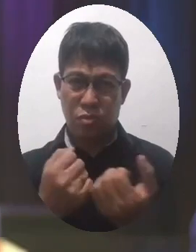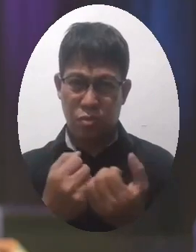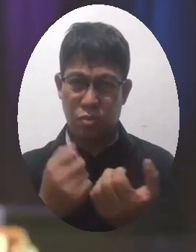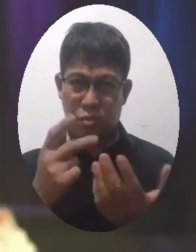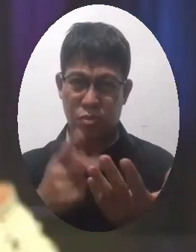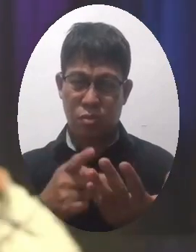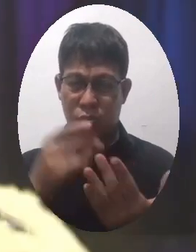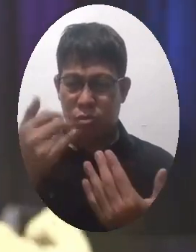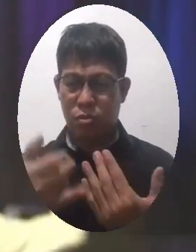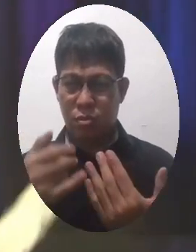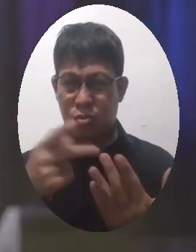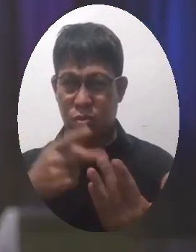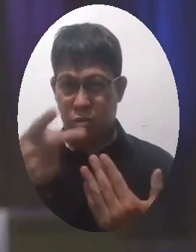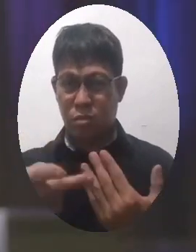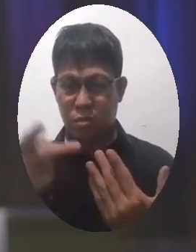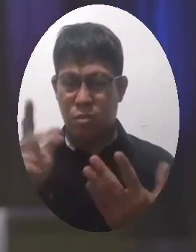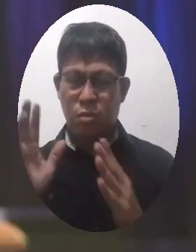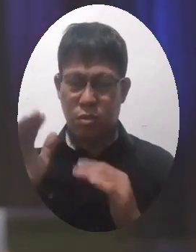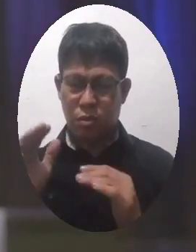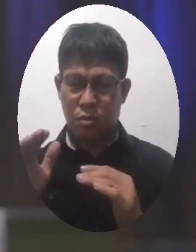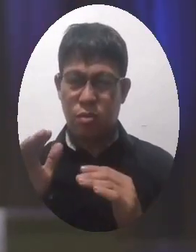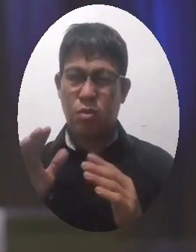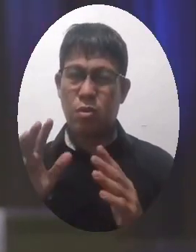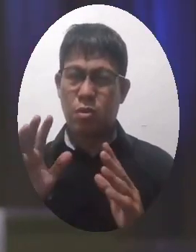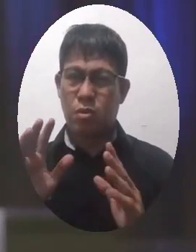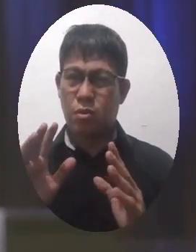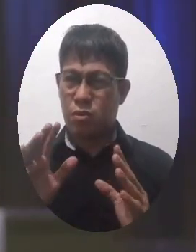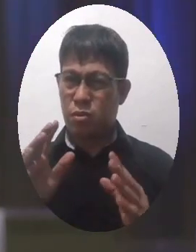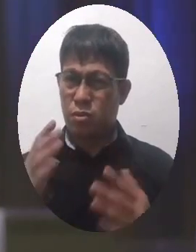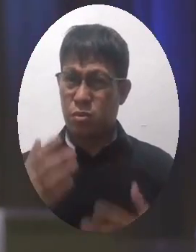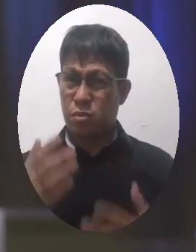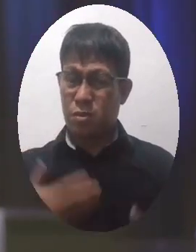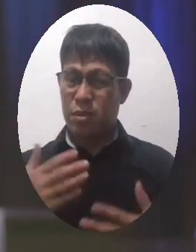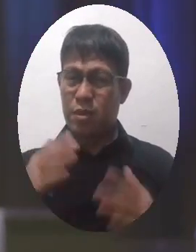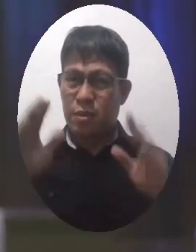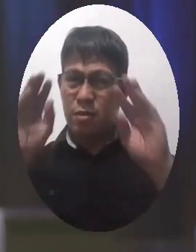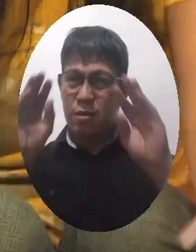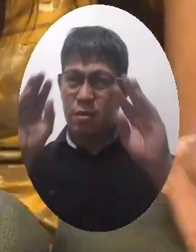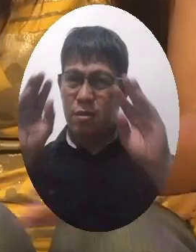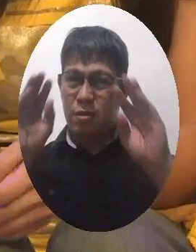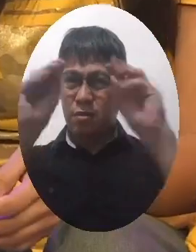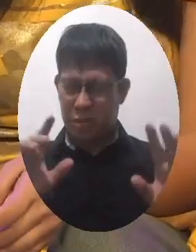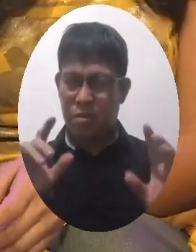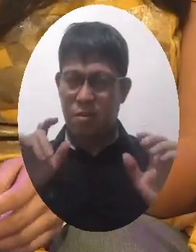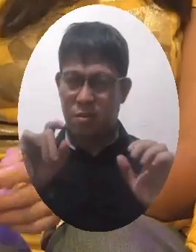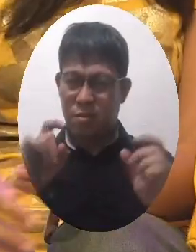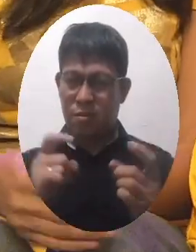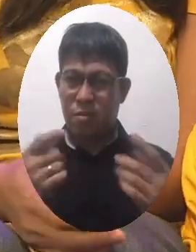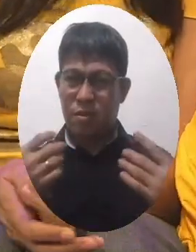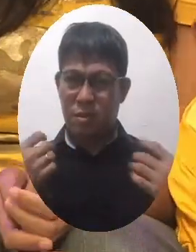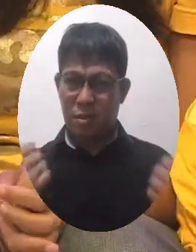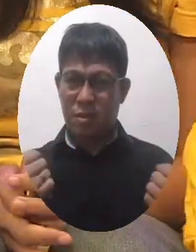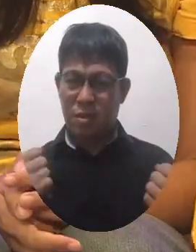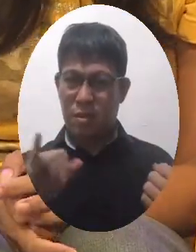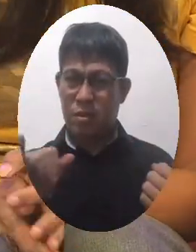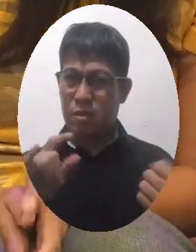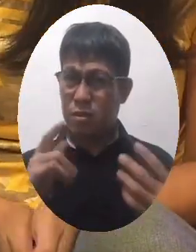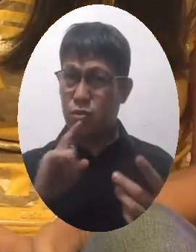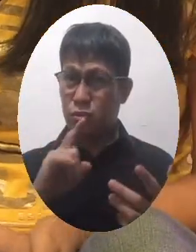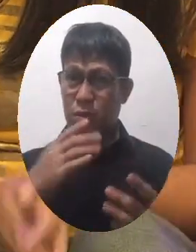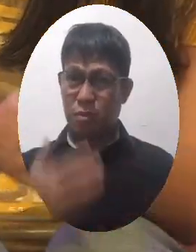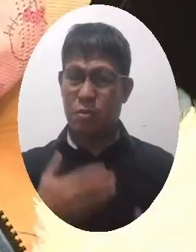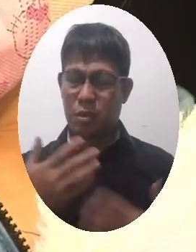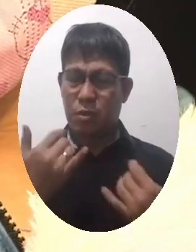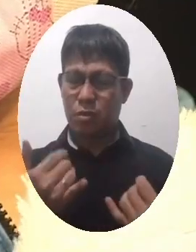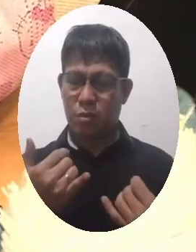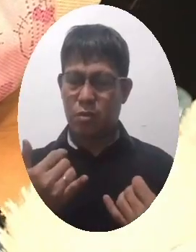program successful, I wish you a very Merry Christmas and a healthy New Year. Sobrang saya po namin